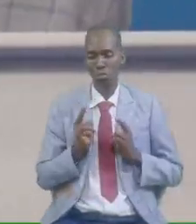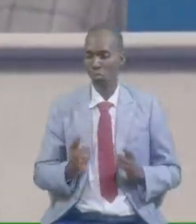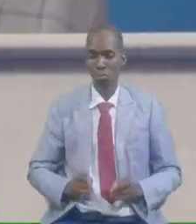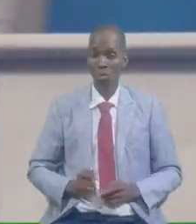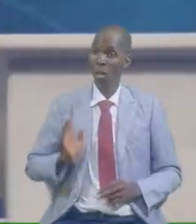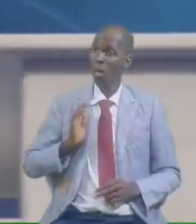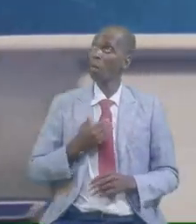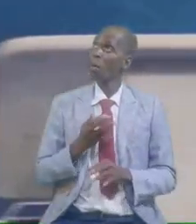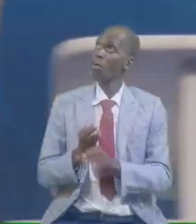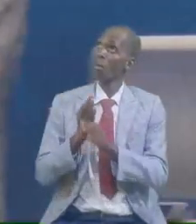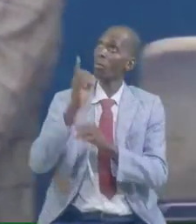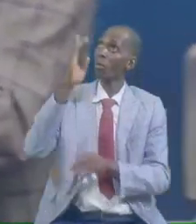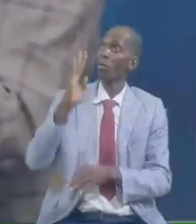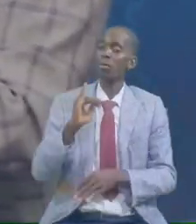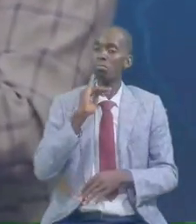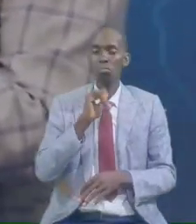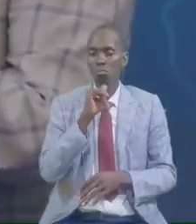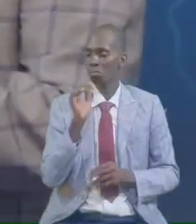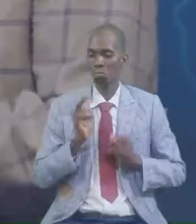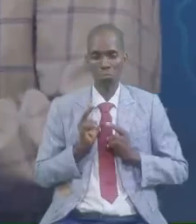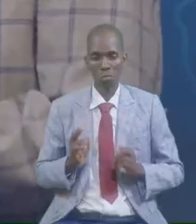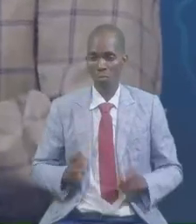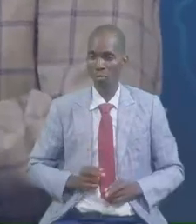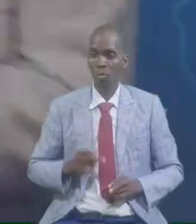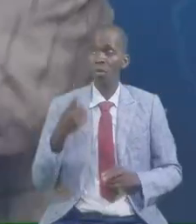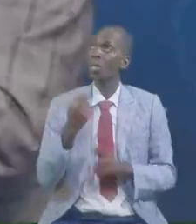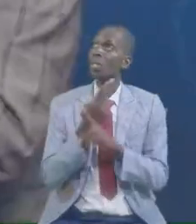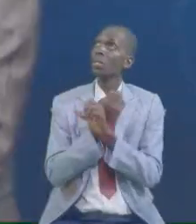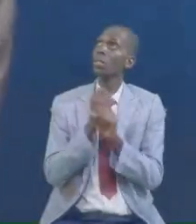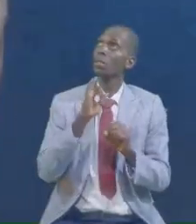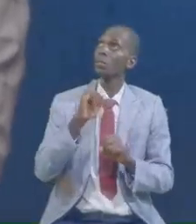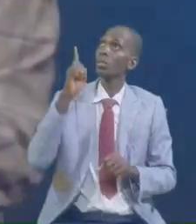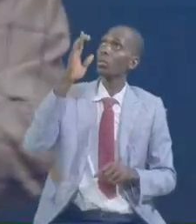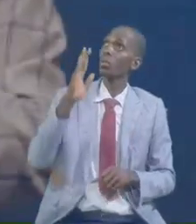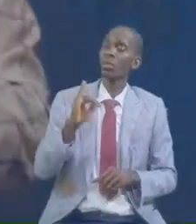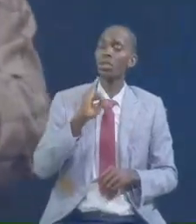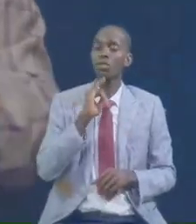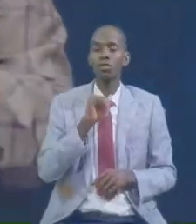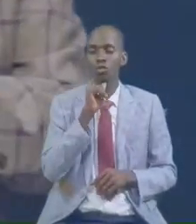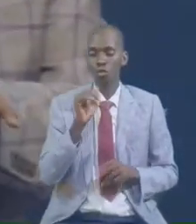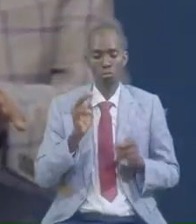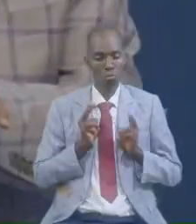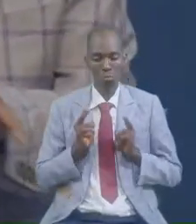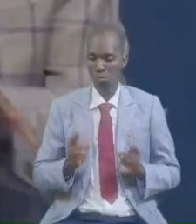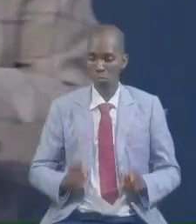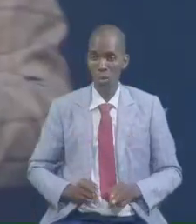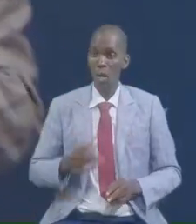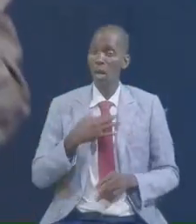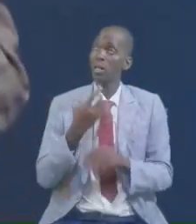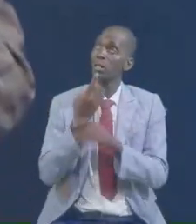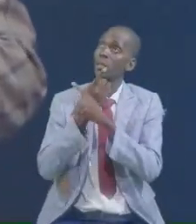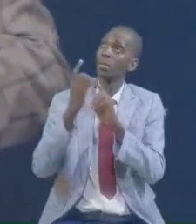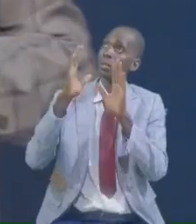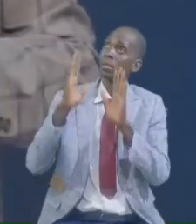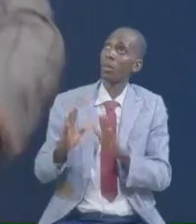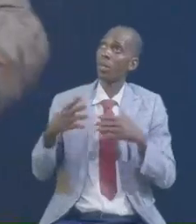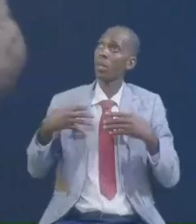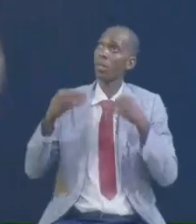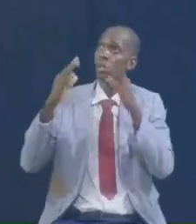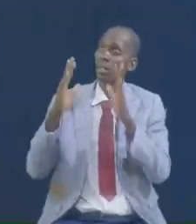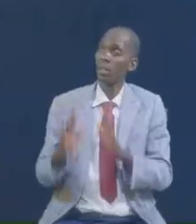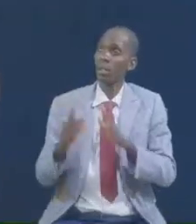Notre Dieu fidèle n'est pas un homme. Le Dieu puissant n'est pas un homme. Le libérateur, le